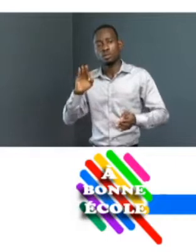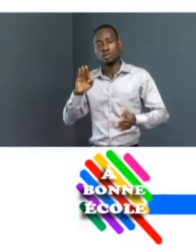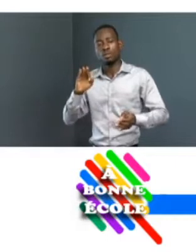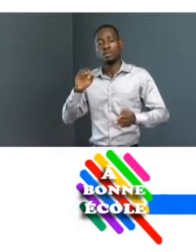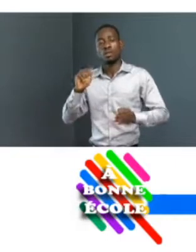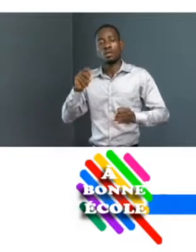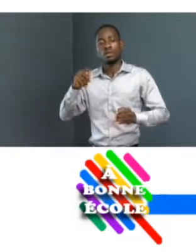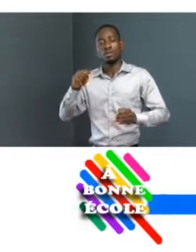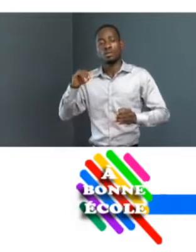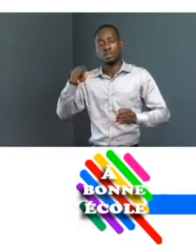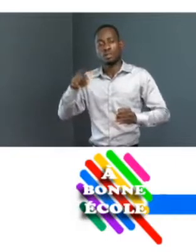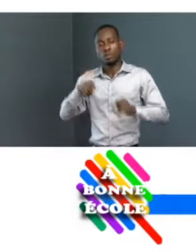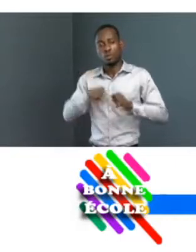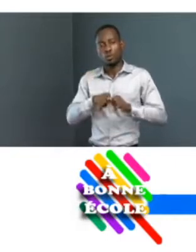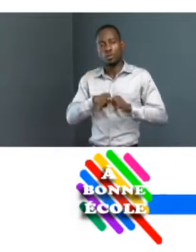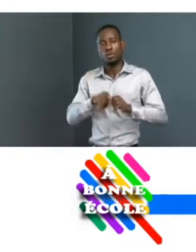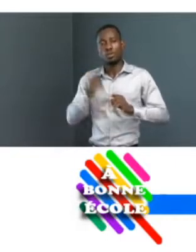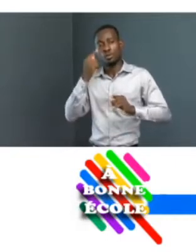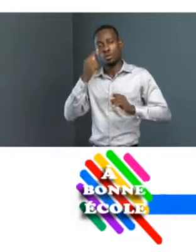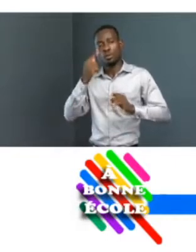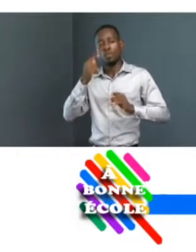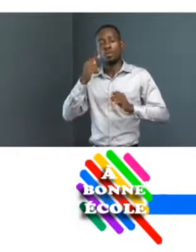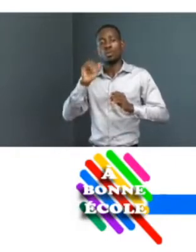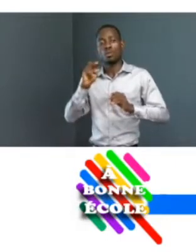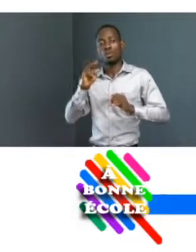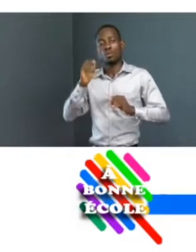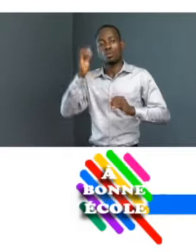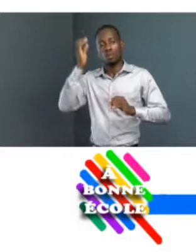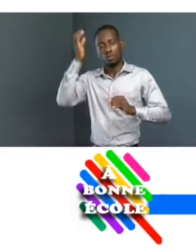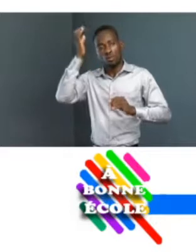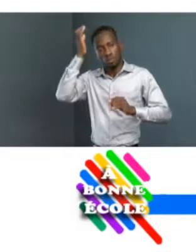le globe oculaire au cerveau.